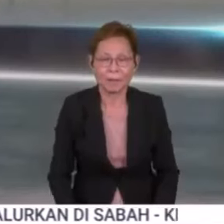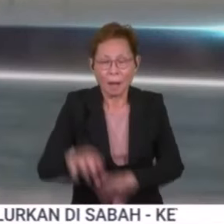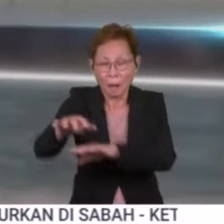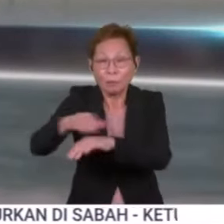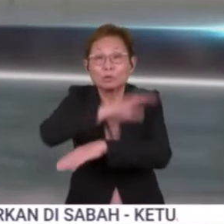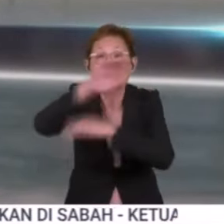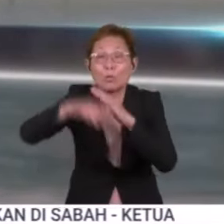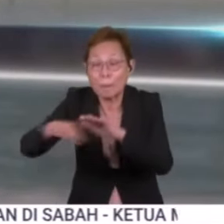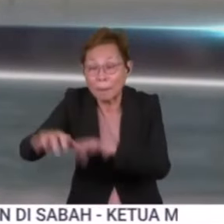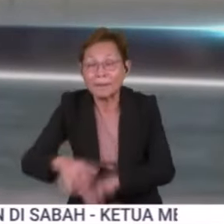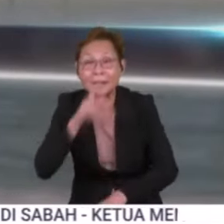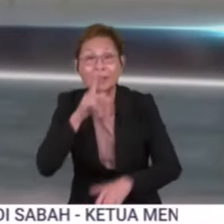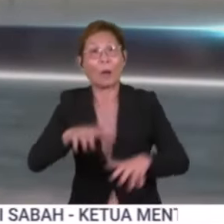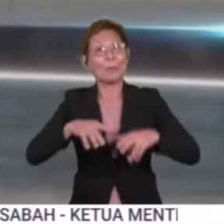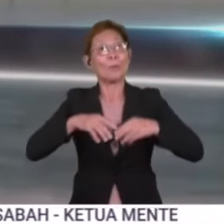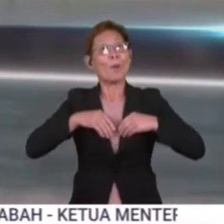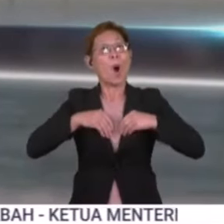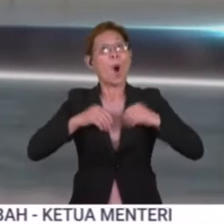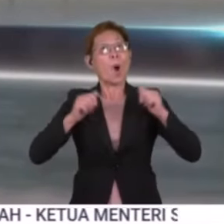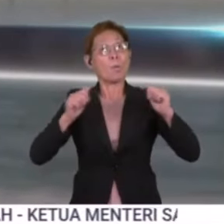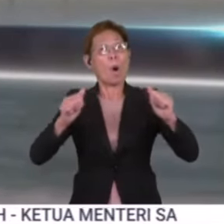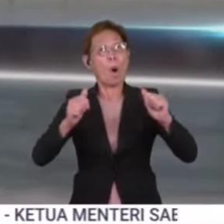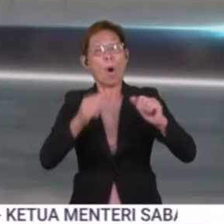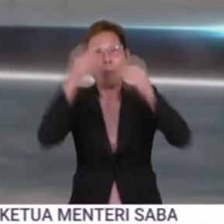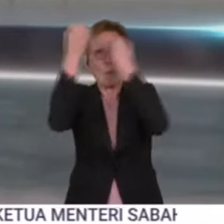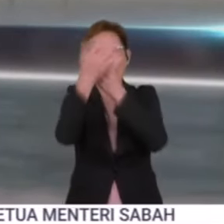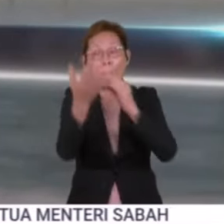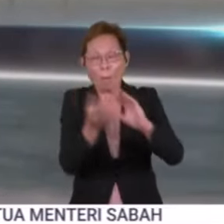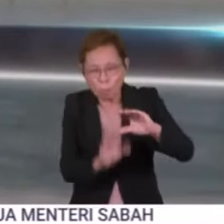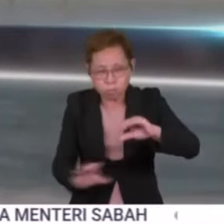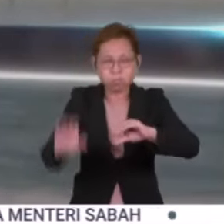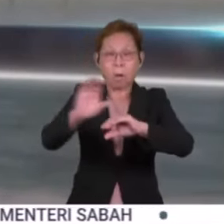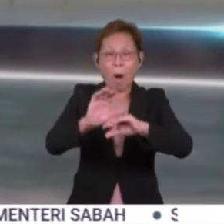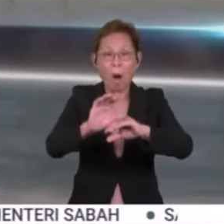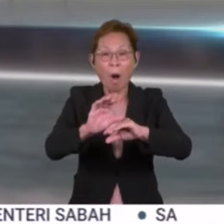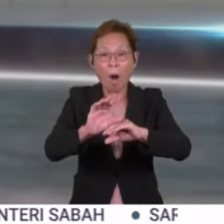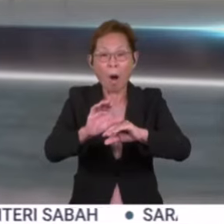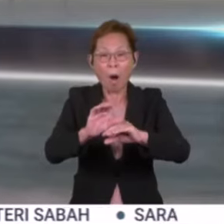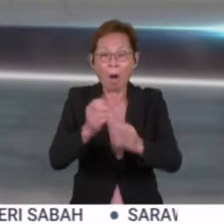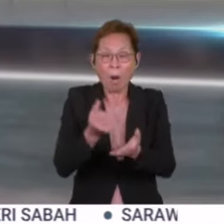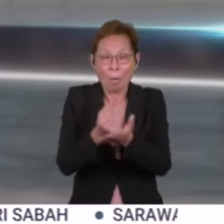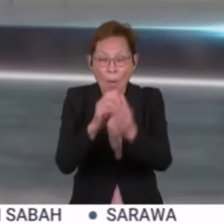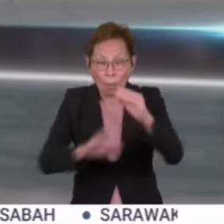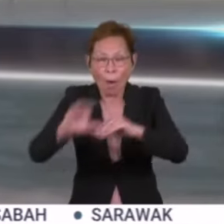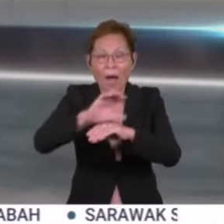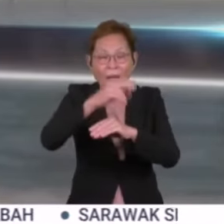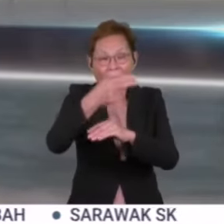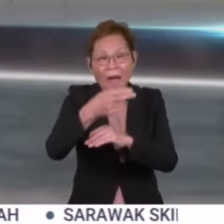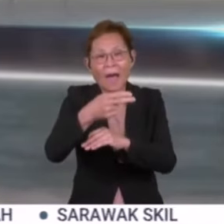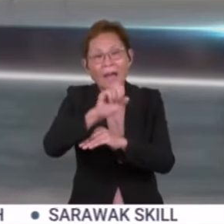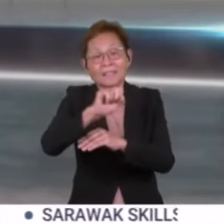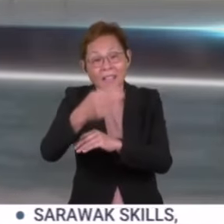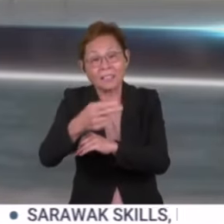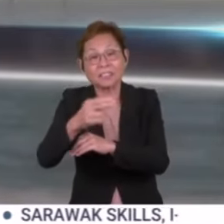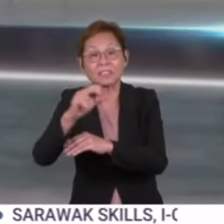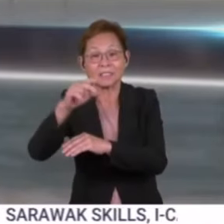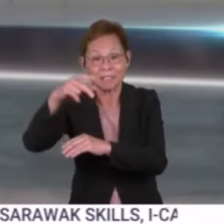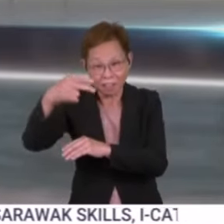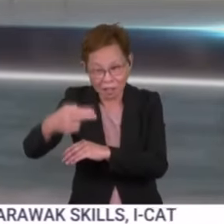Para petani di Kedah turut menyambut baik pengumuman kenaikan kadar skim subsidi harga padi SSHP tersebut.